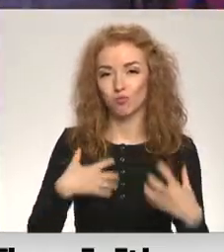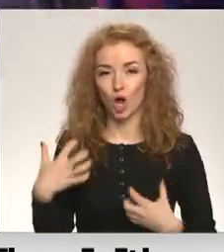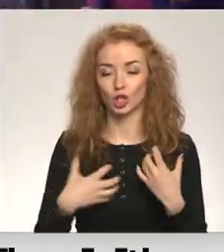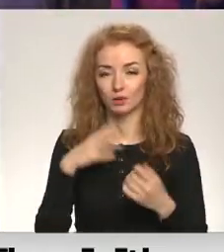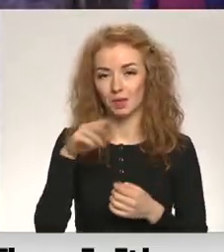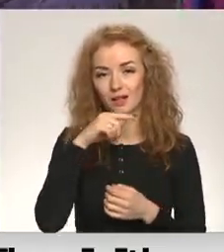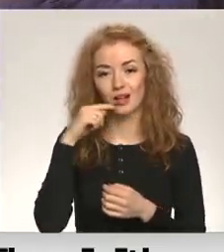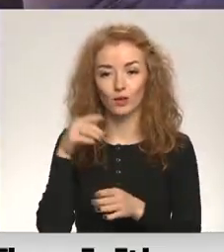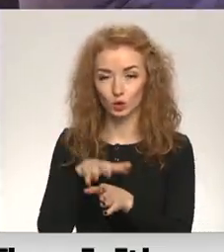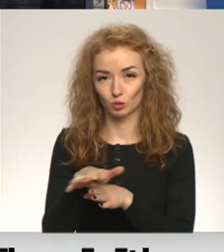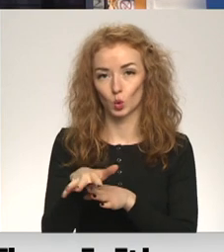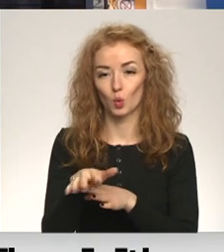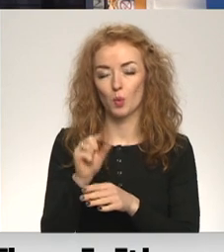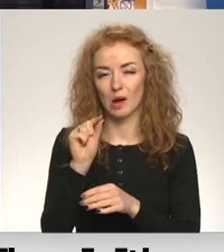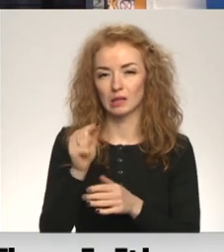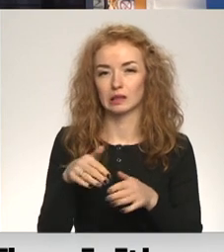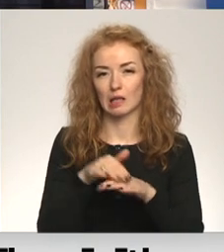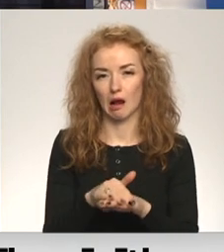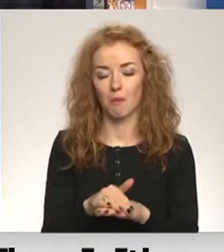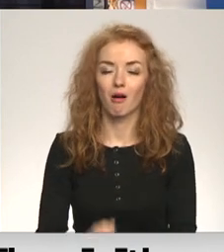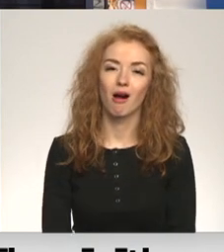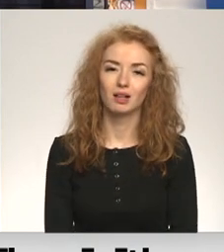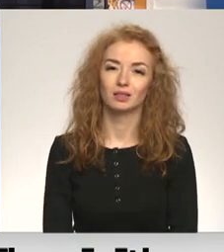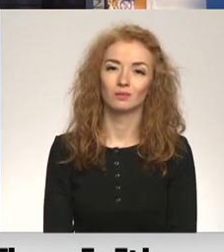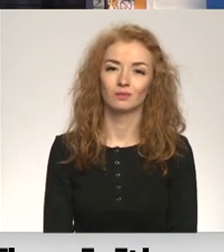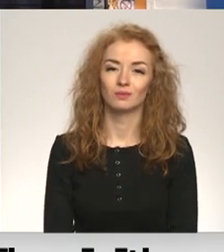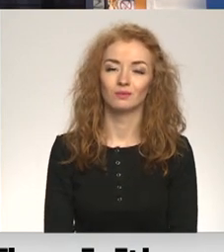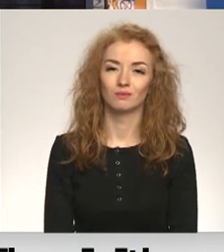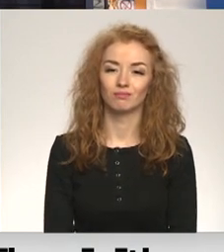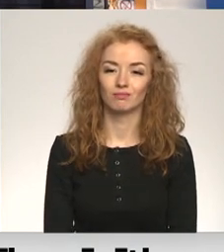invāziju turpinās. Gins Amoliņš, Aigars Kovaļevskis no Kijevas, Ukraina.